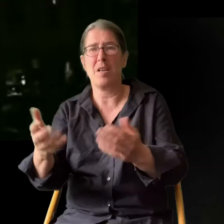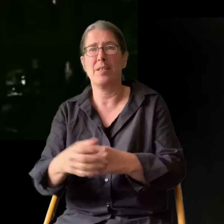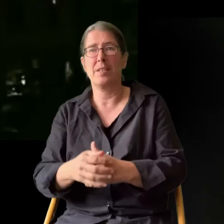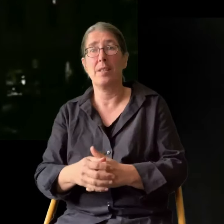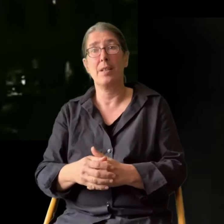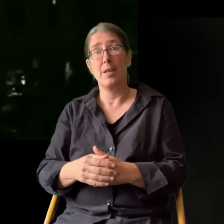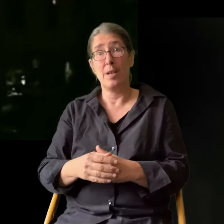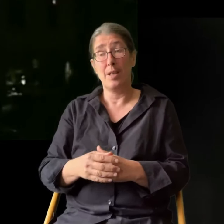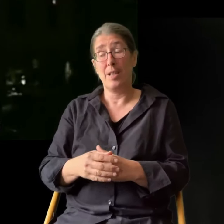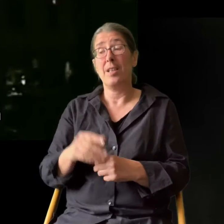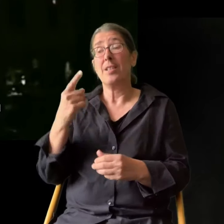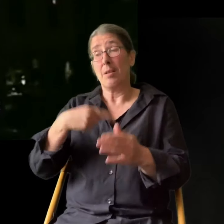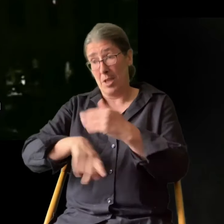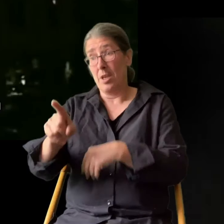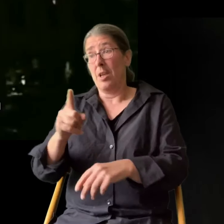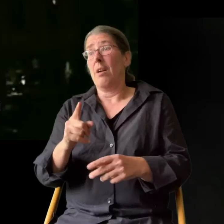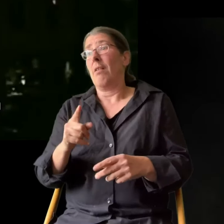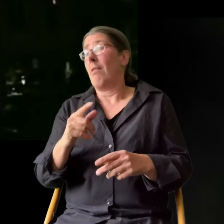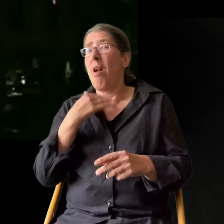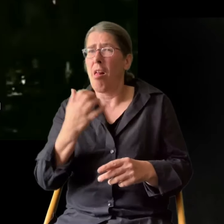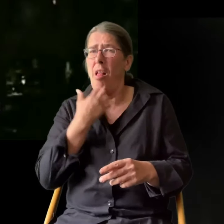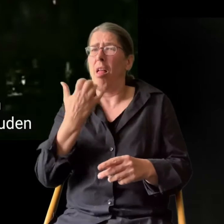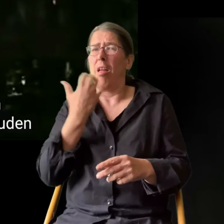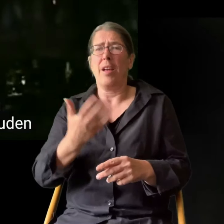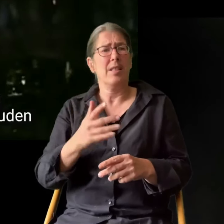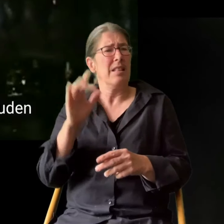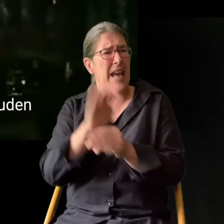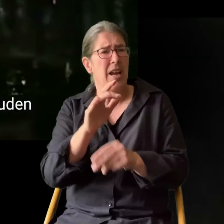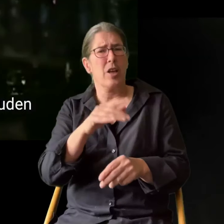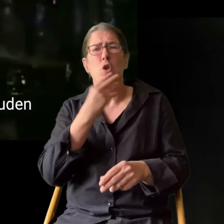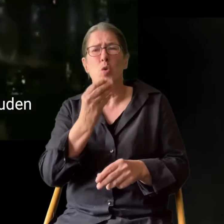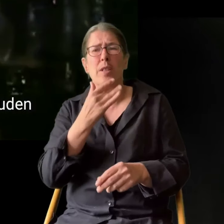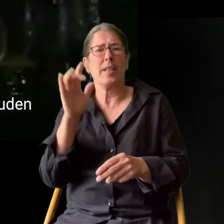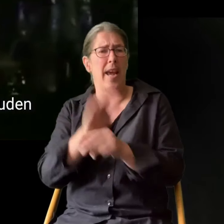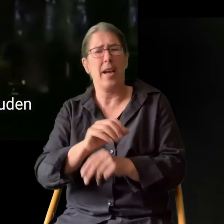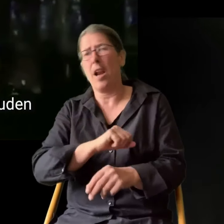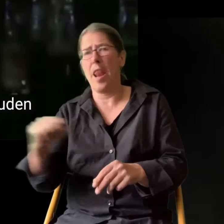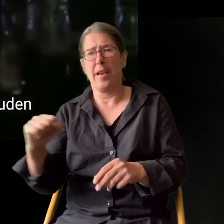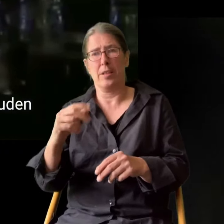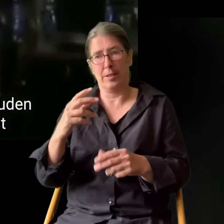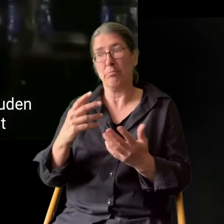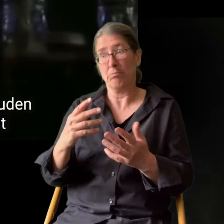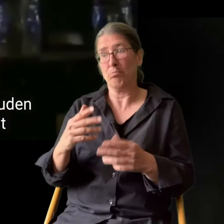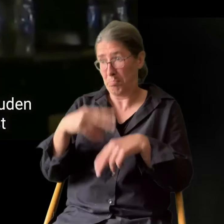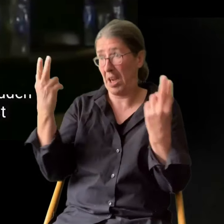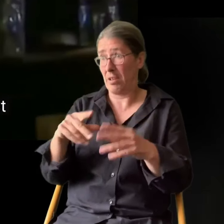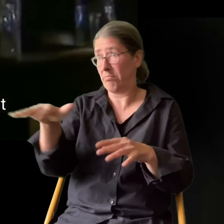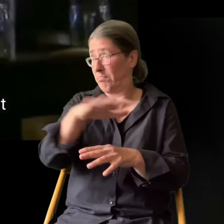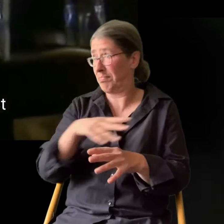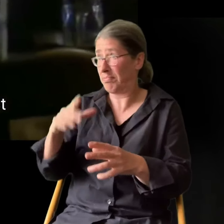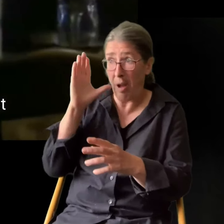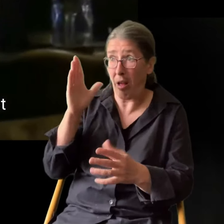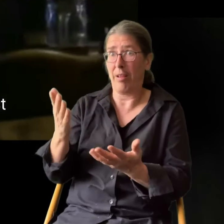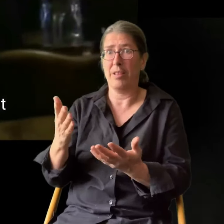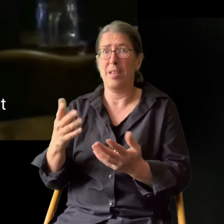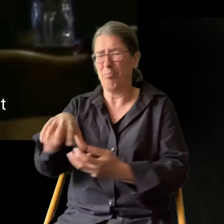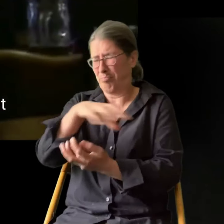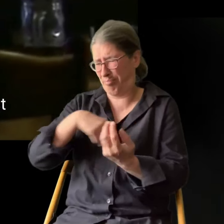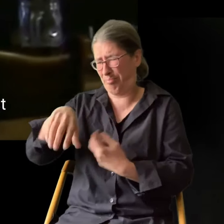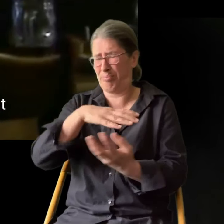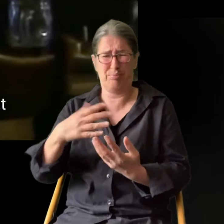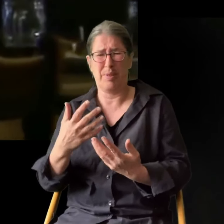In Münchner Bierkellern macht er sich einen Namen mit Hetzparolen gegen Juden und Linke. Ein wüstes Gebräu aus Angst und Hass.